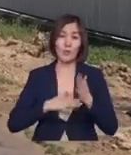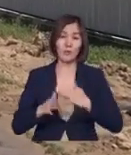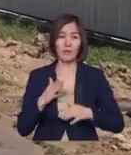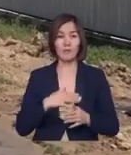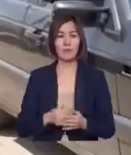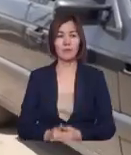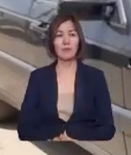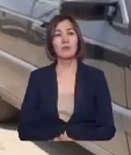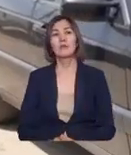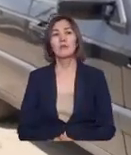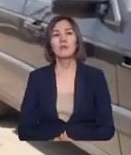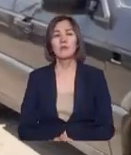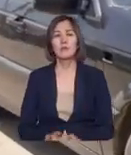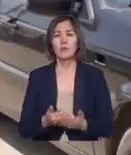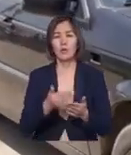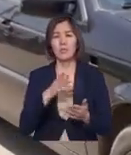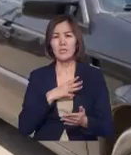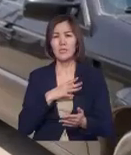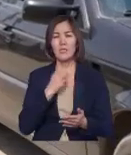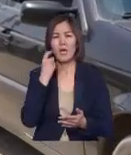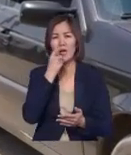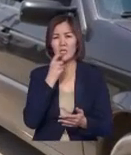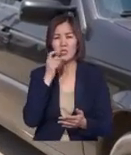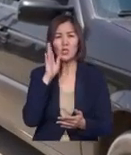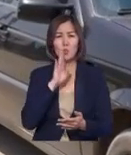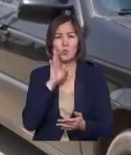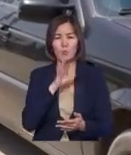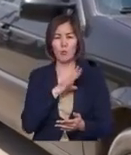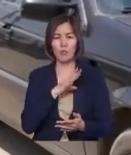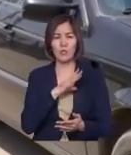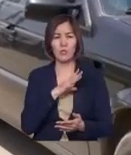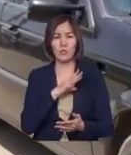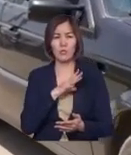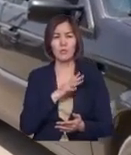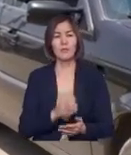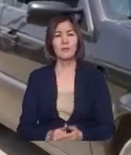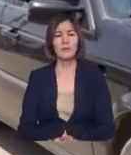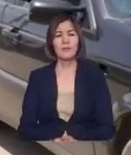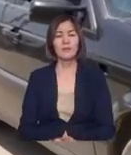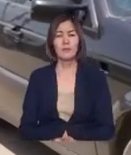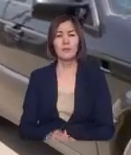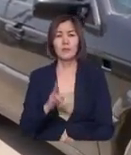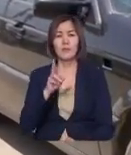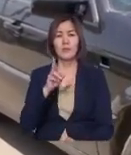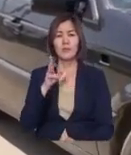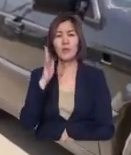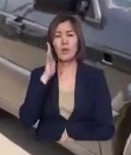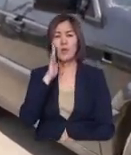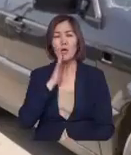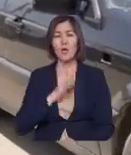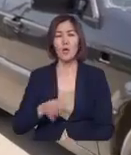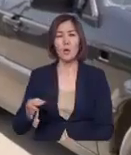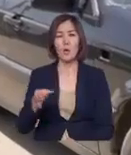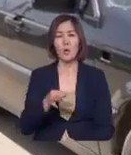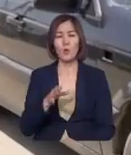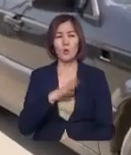ішіп жүрдіңіздер? Ашты су. Ашты. Мына жоғары жақта не бар? Көл. Нерде? Содан бәрі